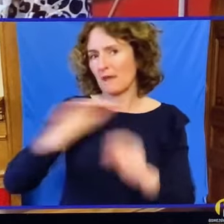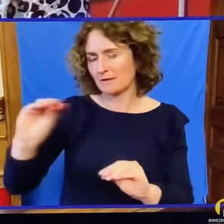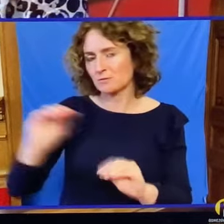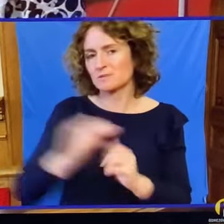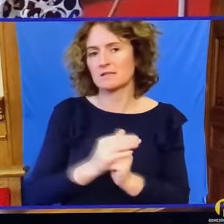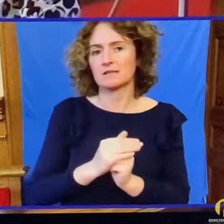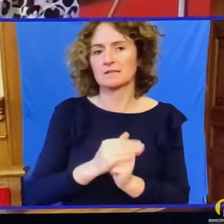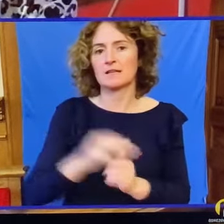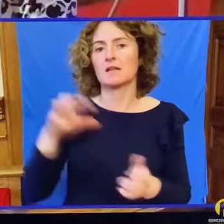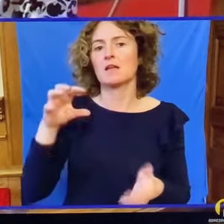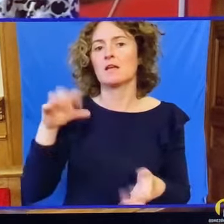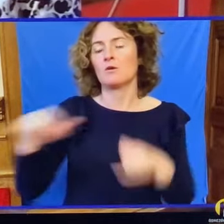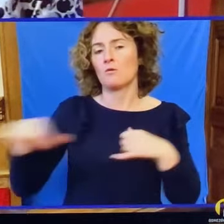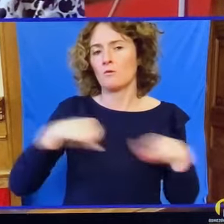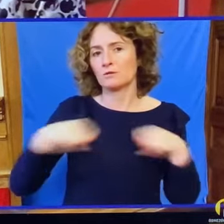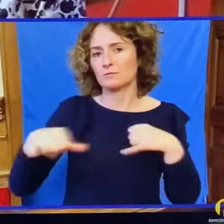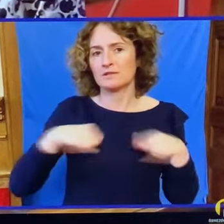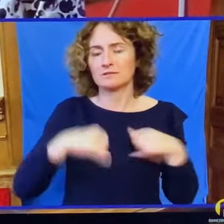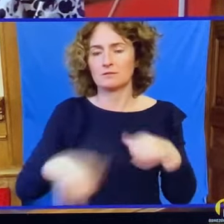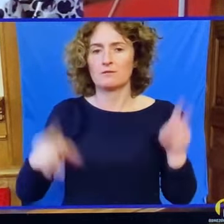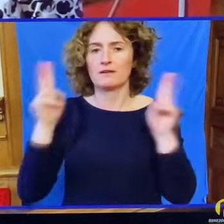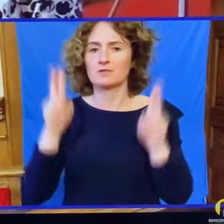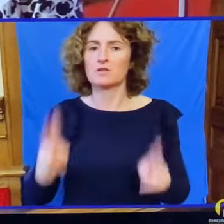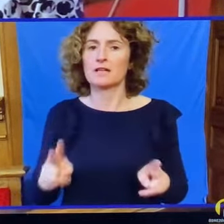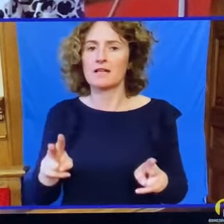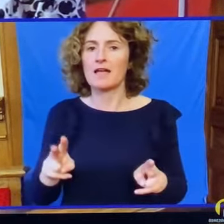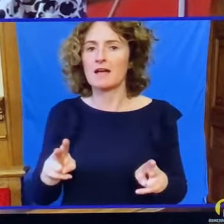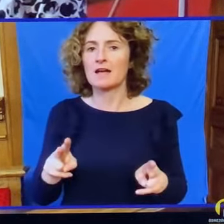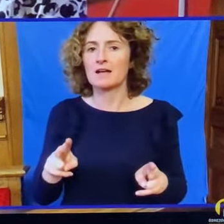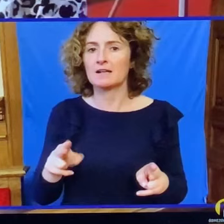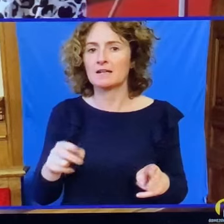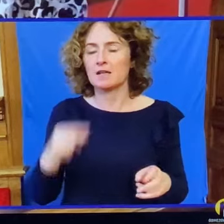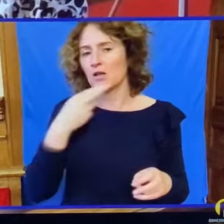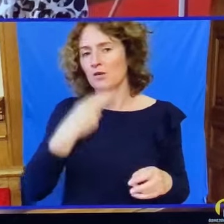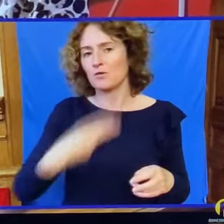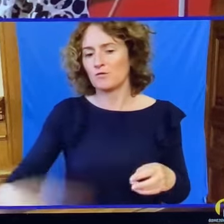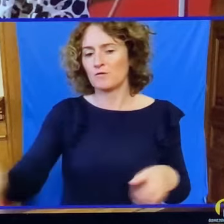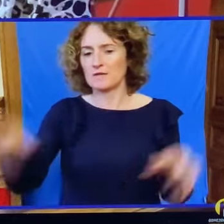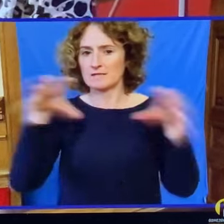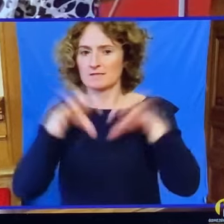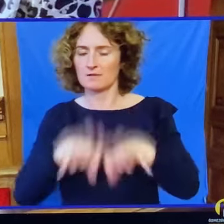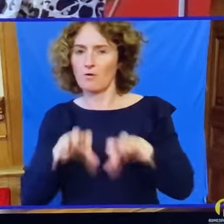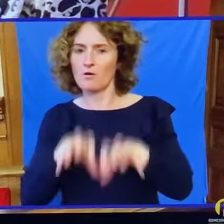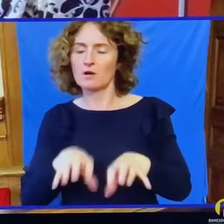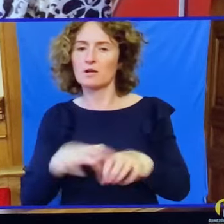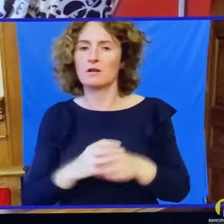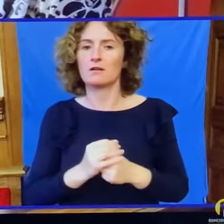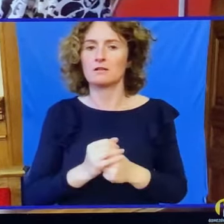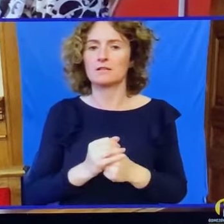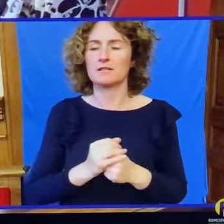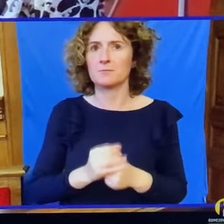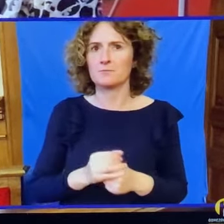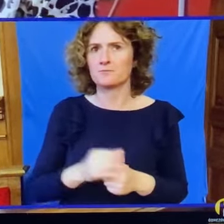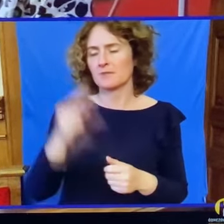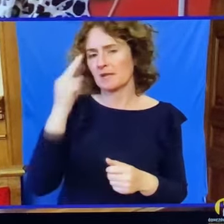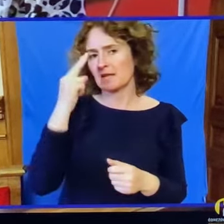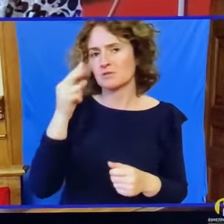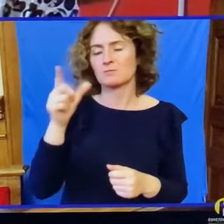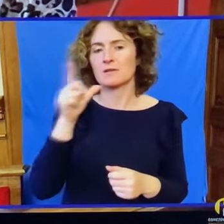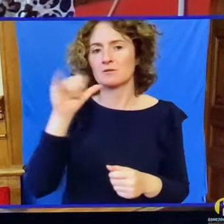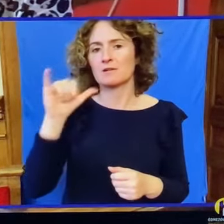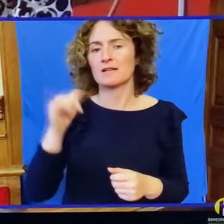foglalni. Ismerjük Lázár Jánost. Sokan saját bőrükön tapasztalták meg, és